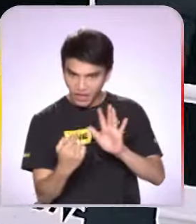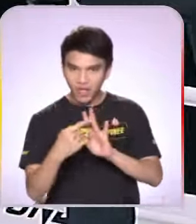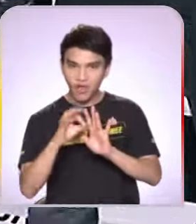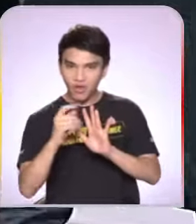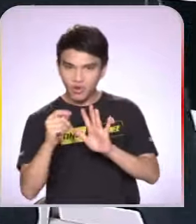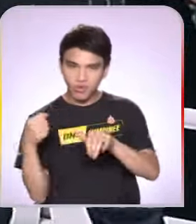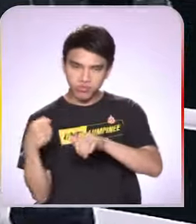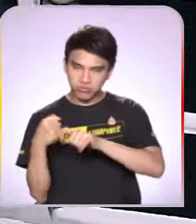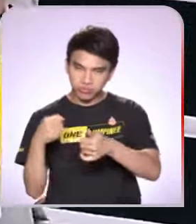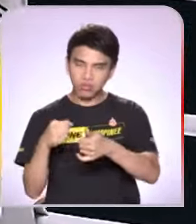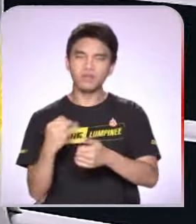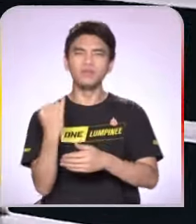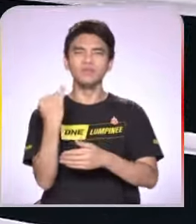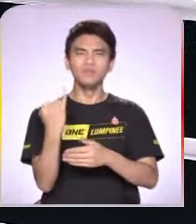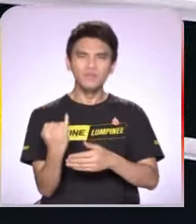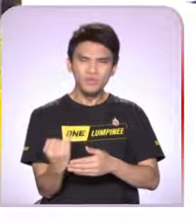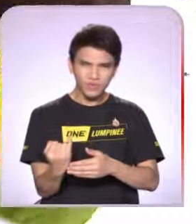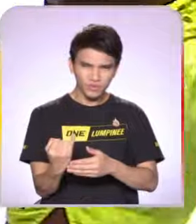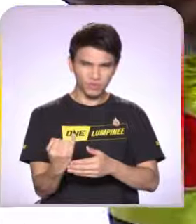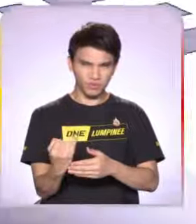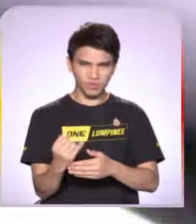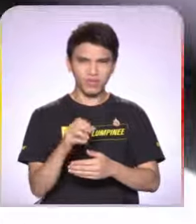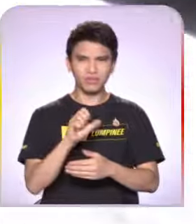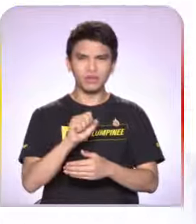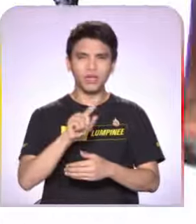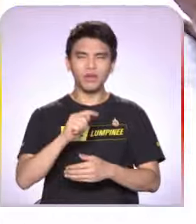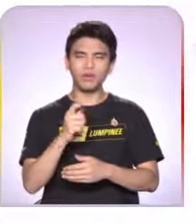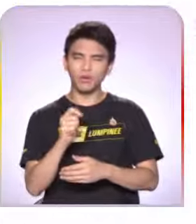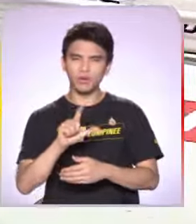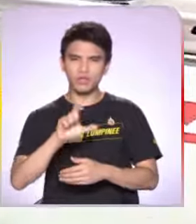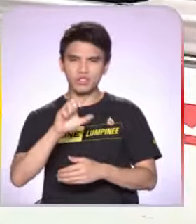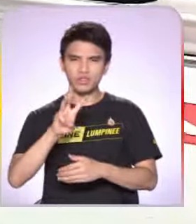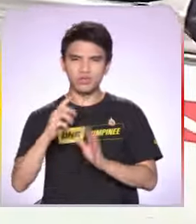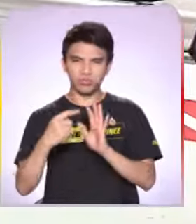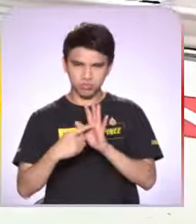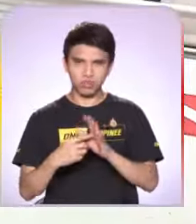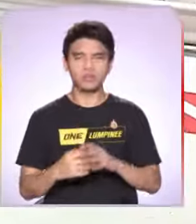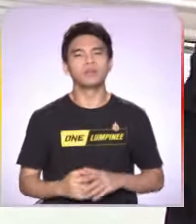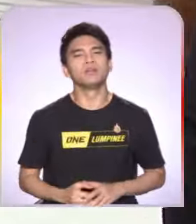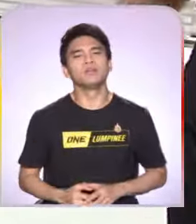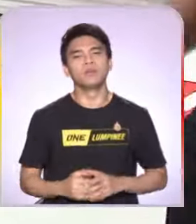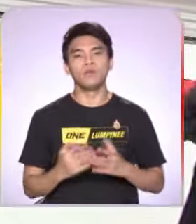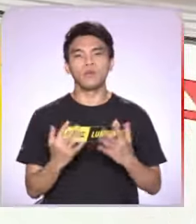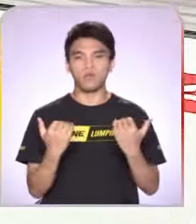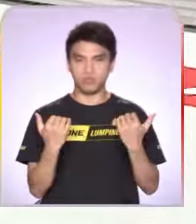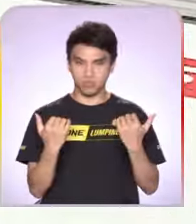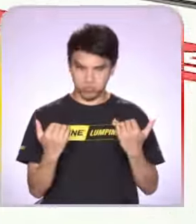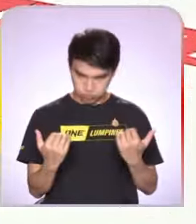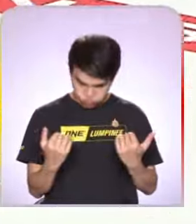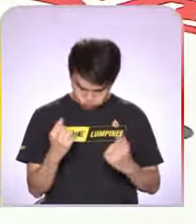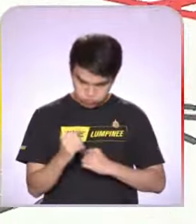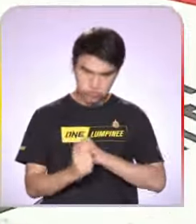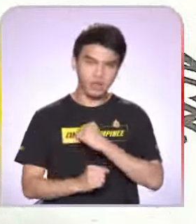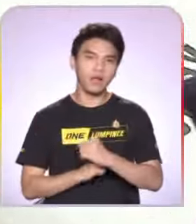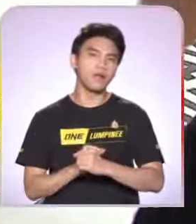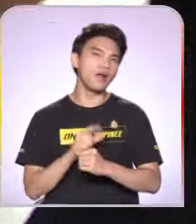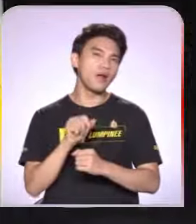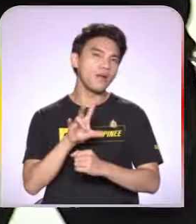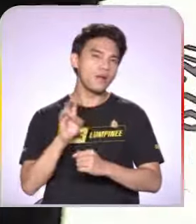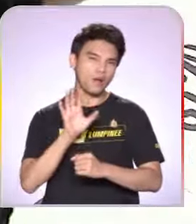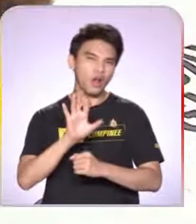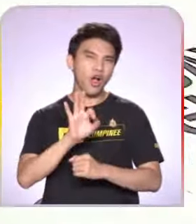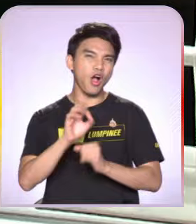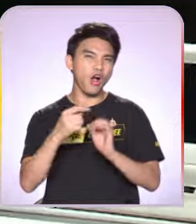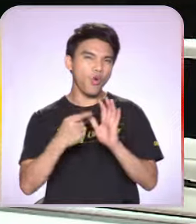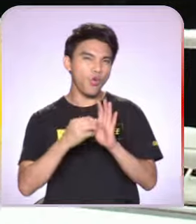ก็มาเสียฟอร์มสะดุดตรงไอ้แพ้น็อกซอลินอูนี่แหละแต่ว่าไอ้ของมันโดนกันได้ไงเพราะฉะนั้นเนี่ยด้วยวัยเพียง27ปีของ